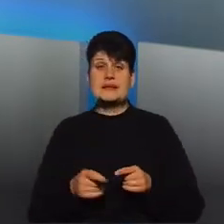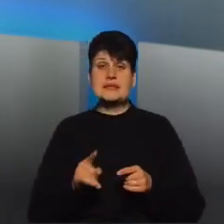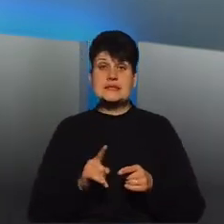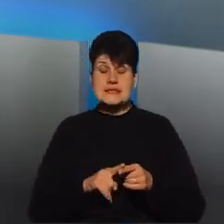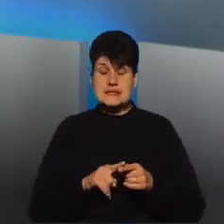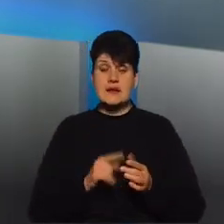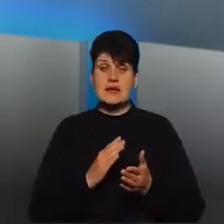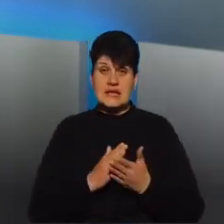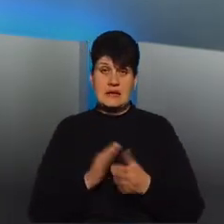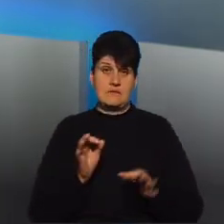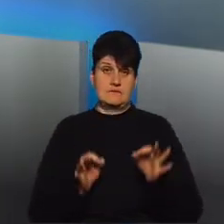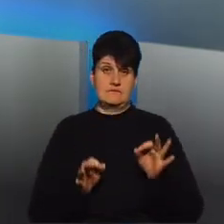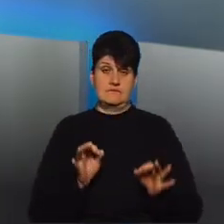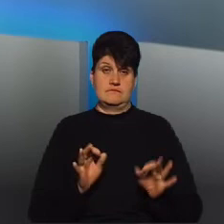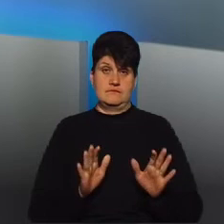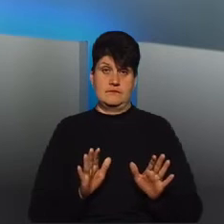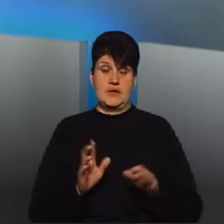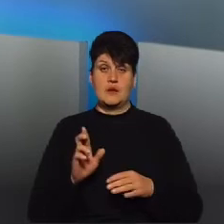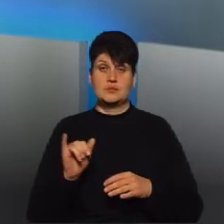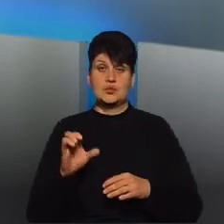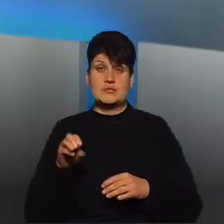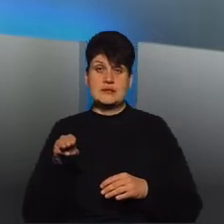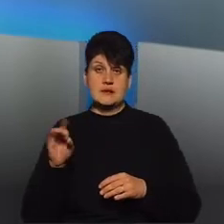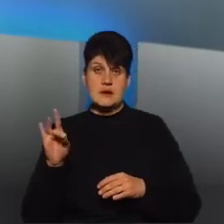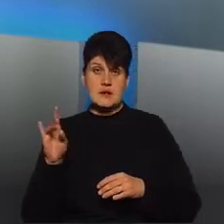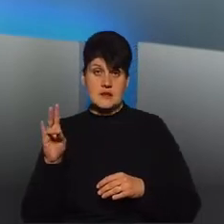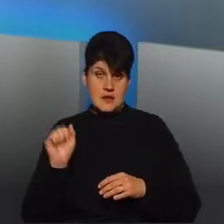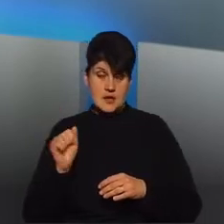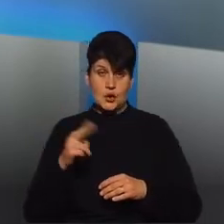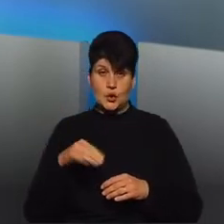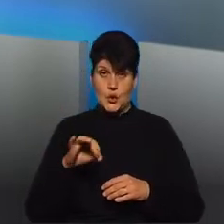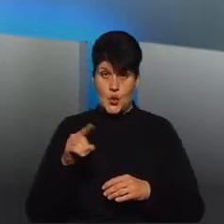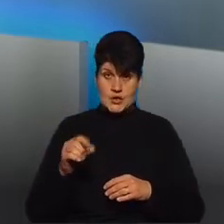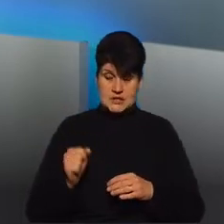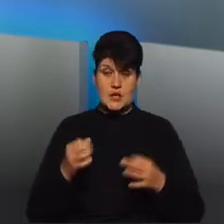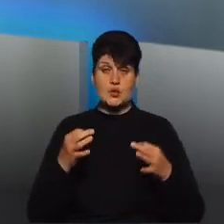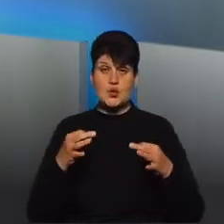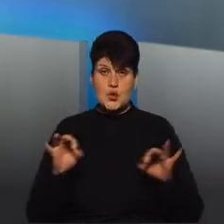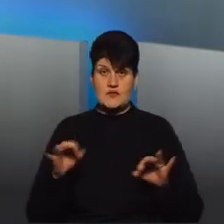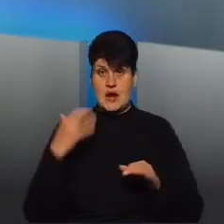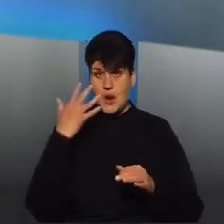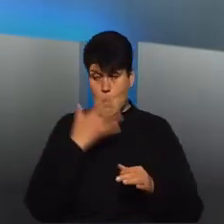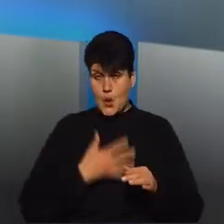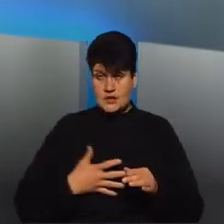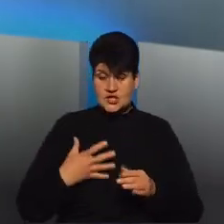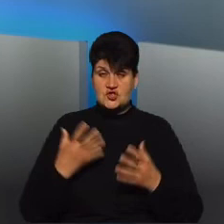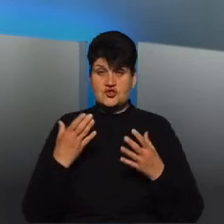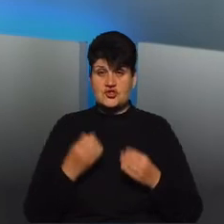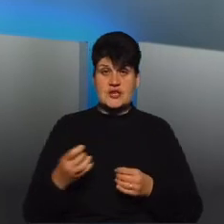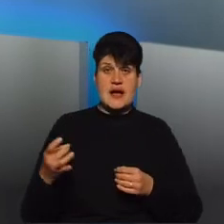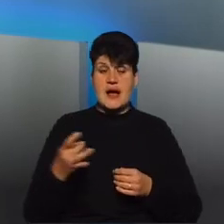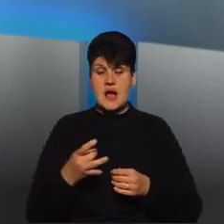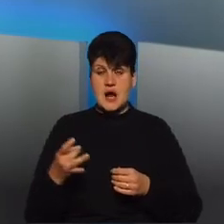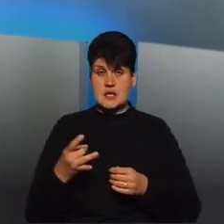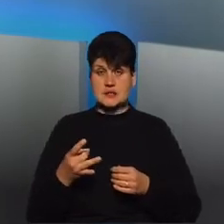природі. Бустерна доза дозволяє організмові, або ще раз нагадує нашій